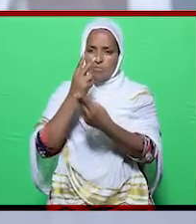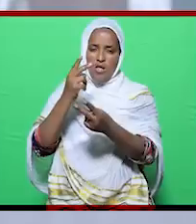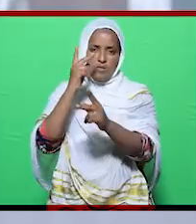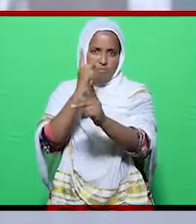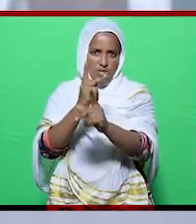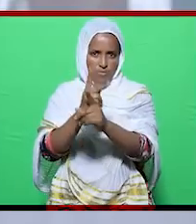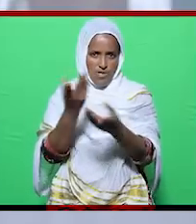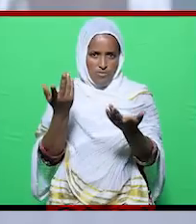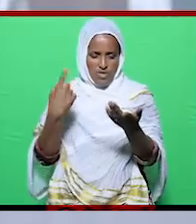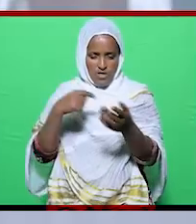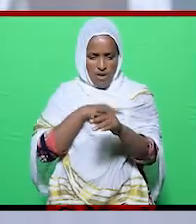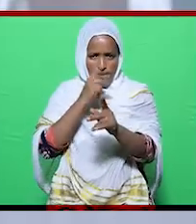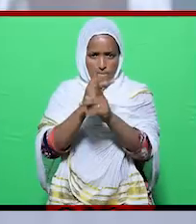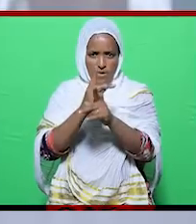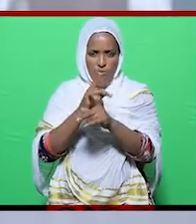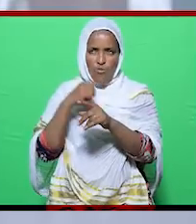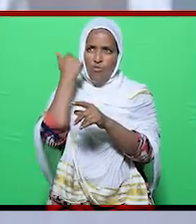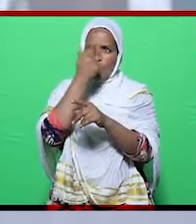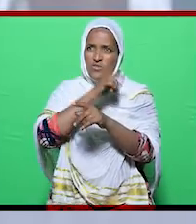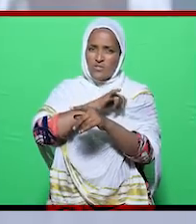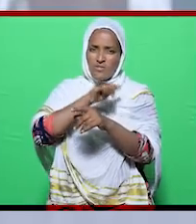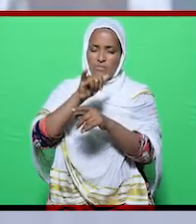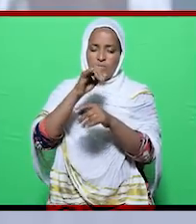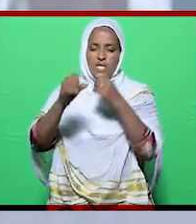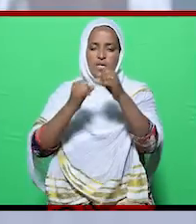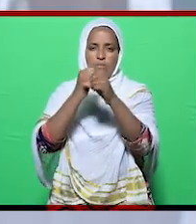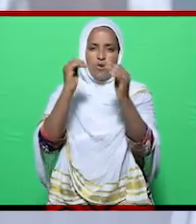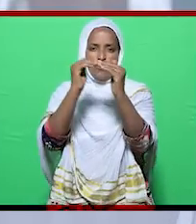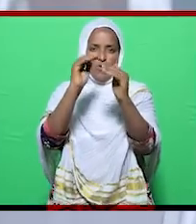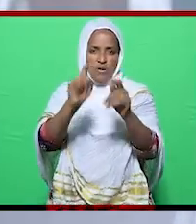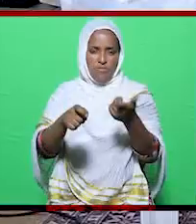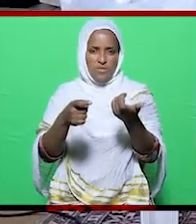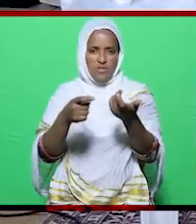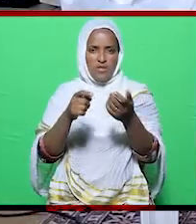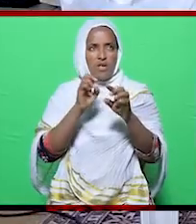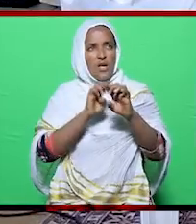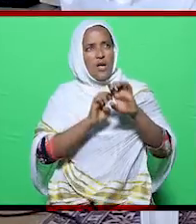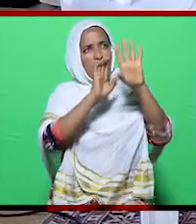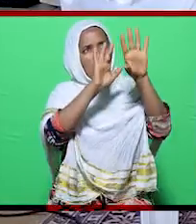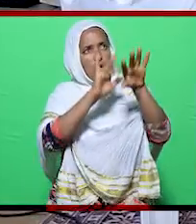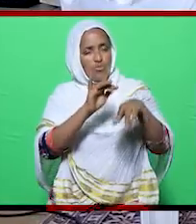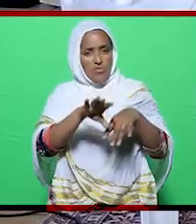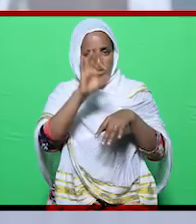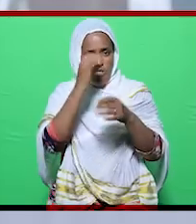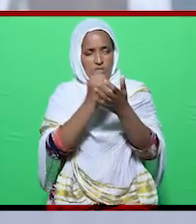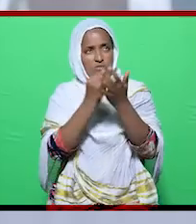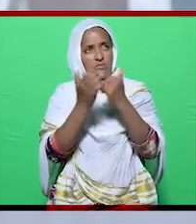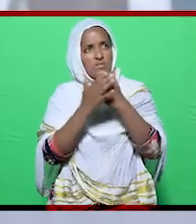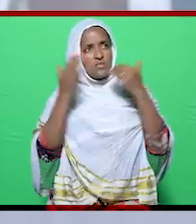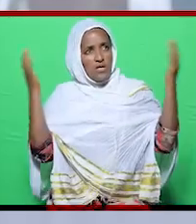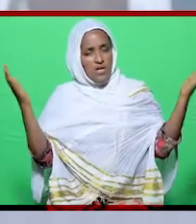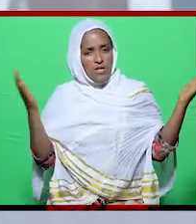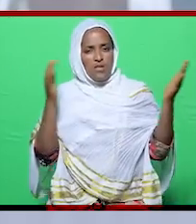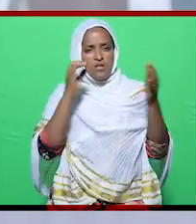ነው ማየት የሚጠበቅብን። የምንጠብቀው ያን ሥዕል ነው። ክርስቶስ ሲሰቀልና ቀራኒዮ ላይ ስትገኝ